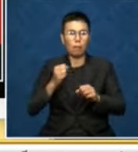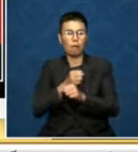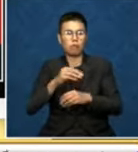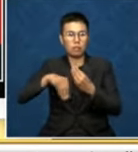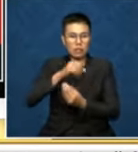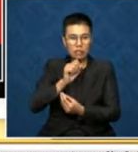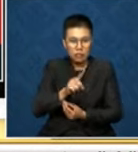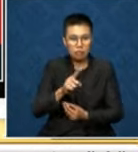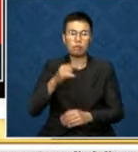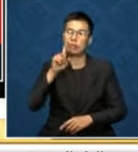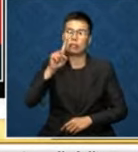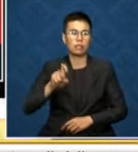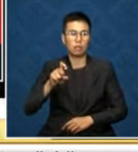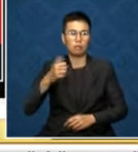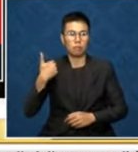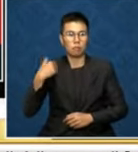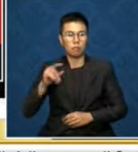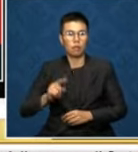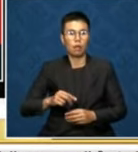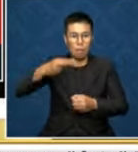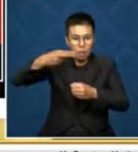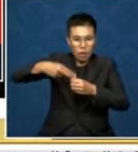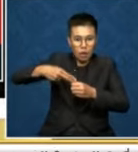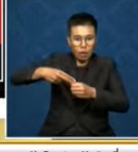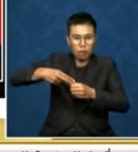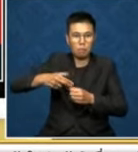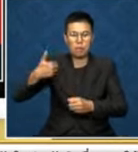ราคาพลังงานเกิดภาวะผันผวน